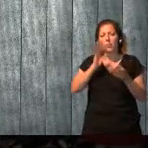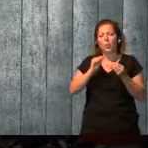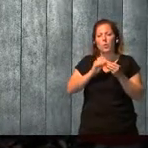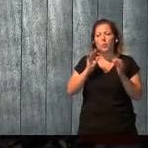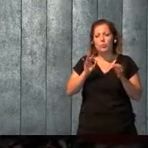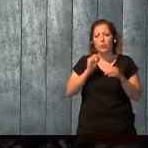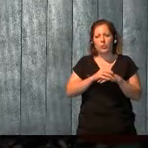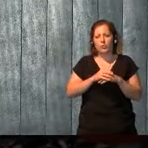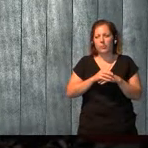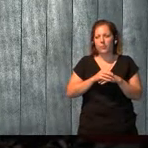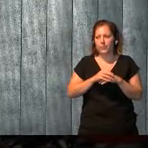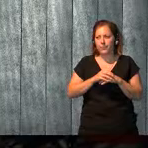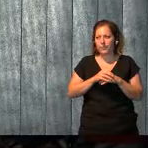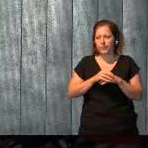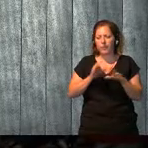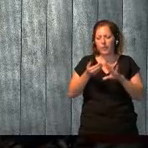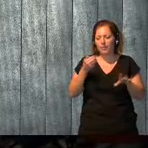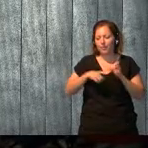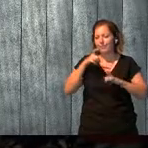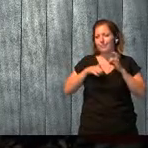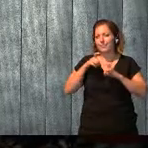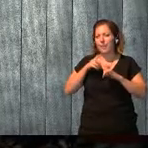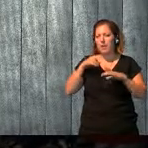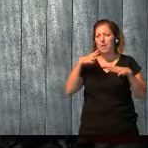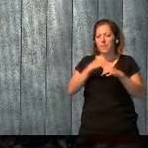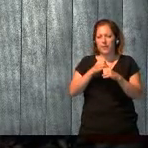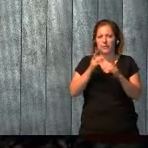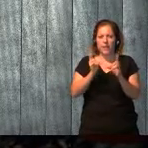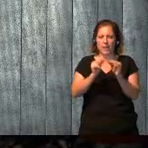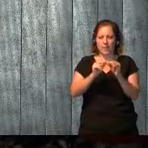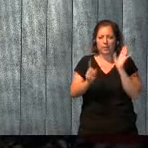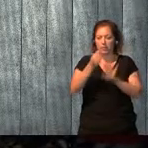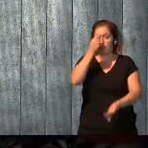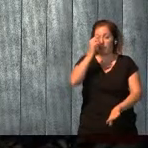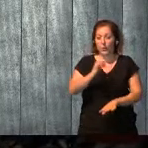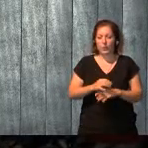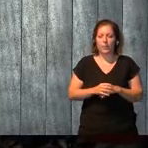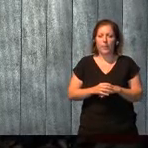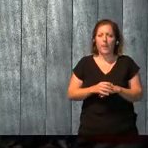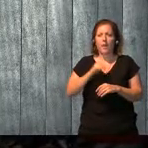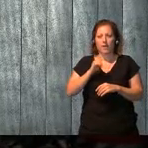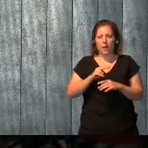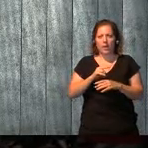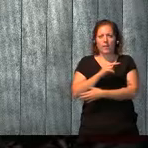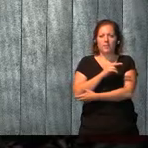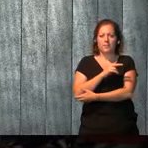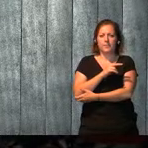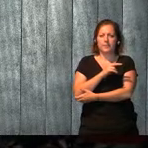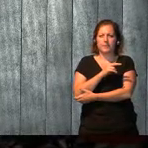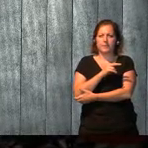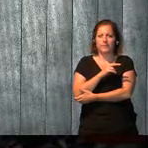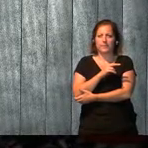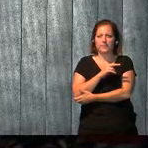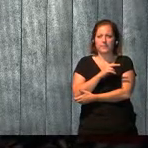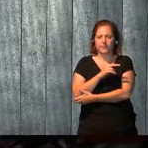alors. Avant de passer à cela, j'aimerais très rapidement vous dire, il y a un très grand défi par rapport aux États